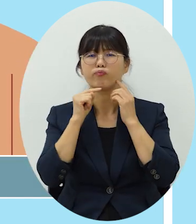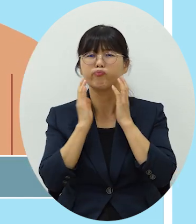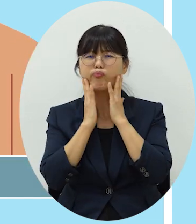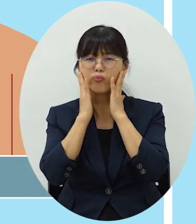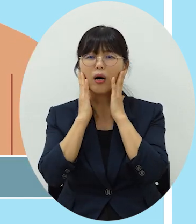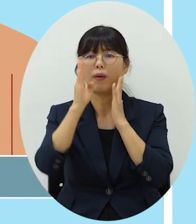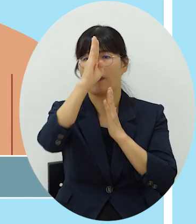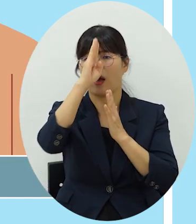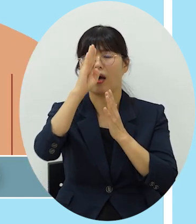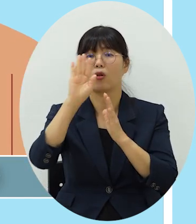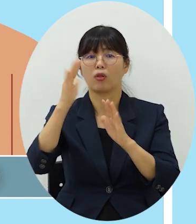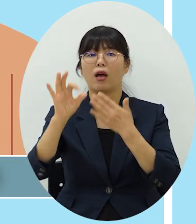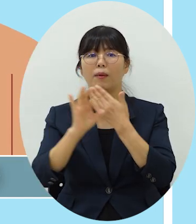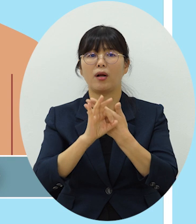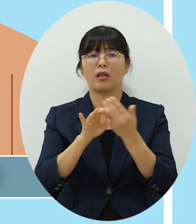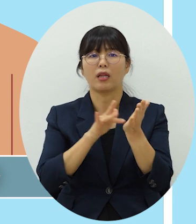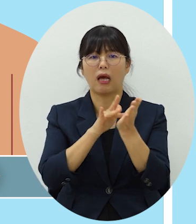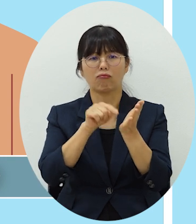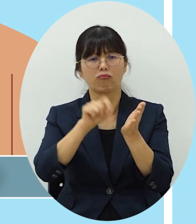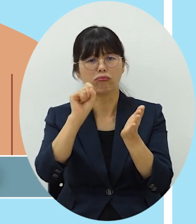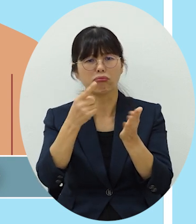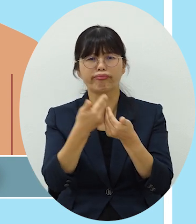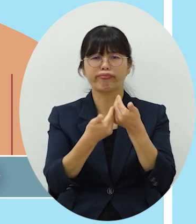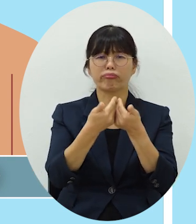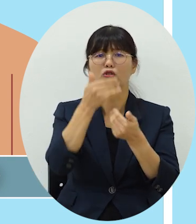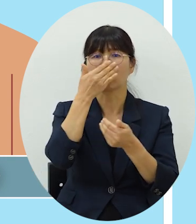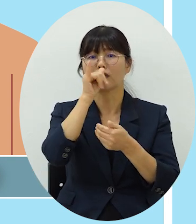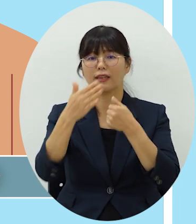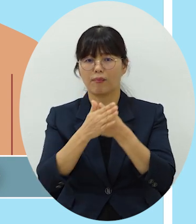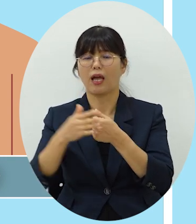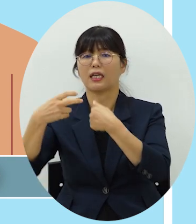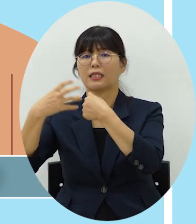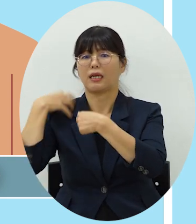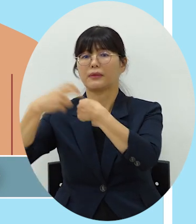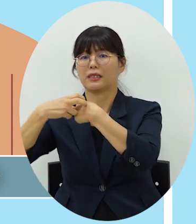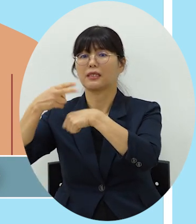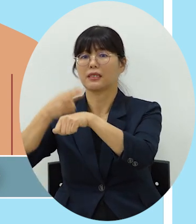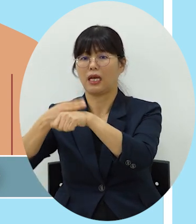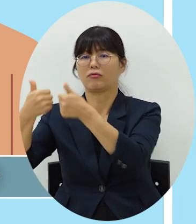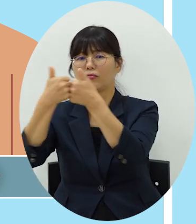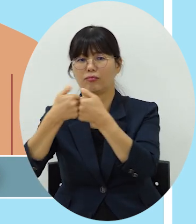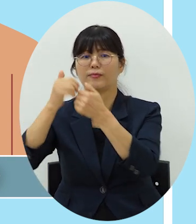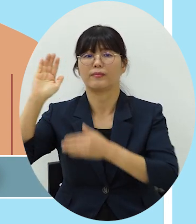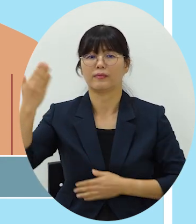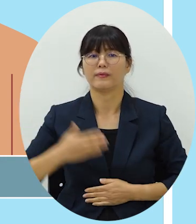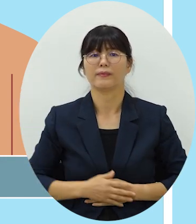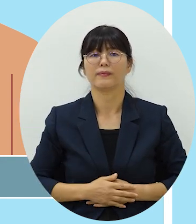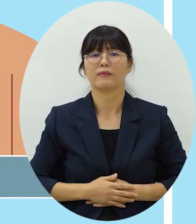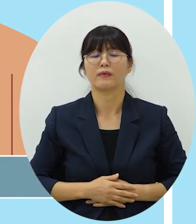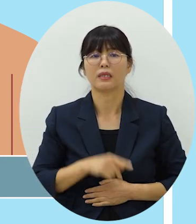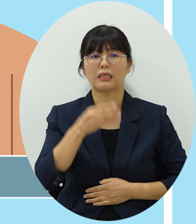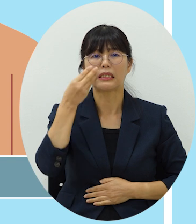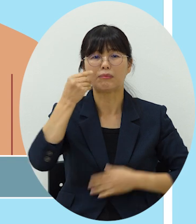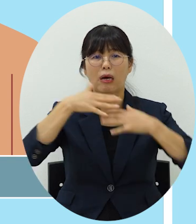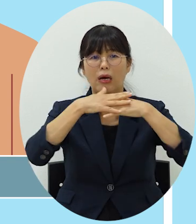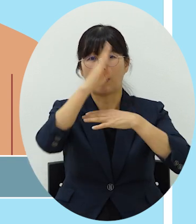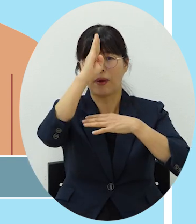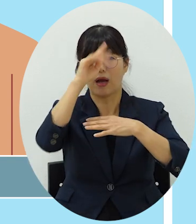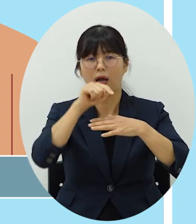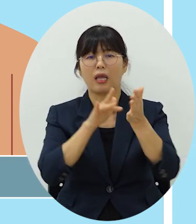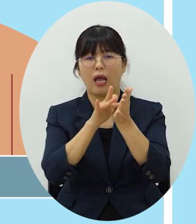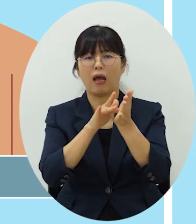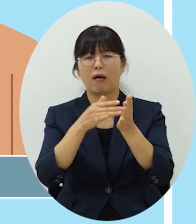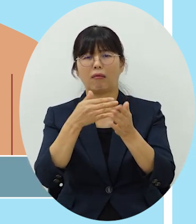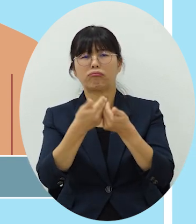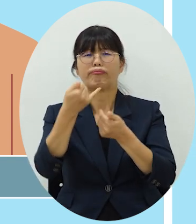등의 증상이 지속되면 약물에 의한 부작용일 수 있으므로 담당 의사와 상의해야 합니다. 이상 지질혈증 약물의 부작용